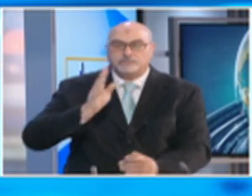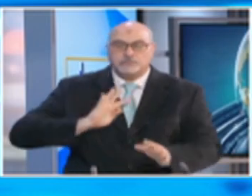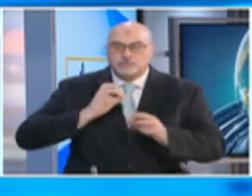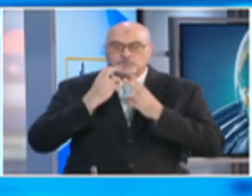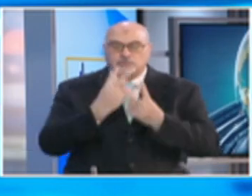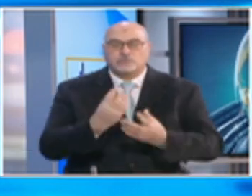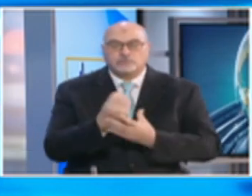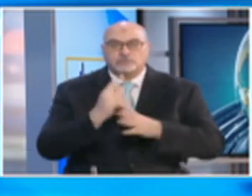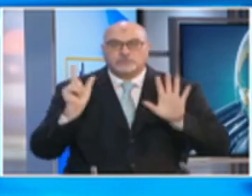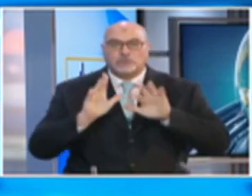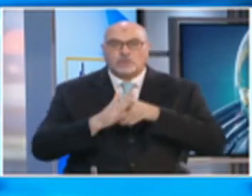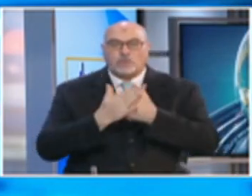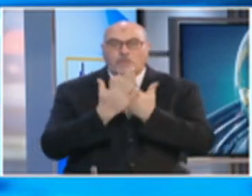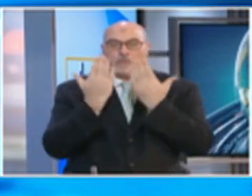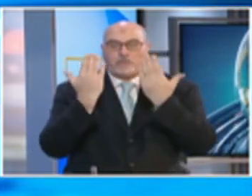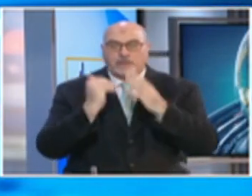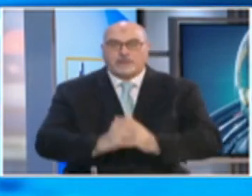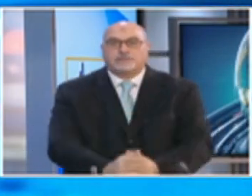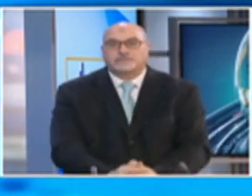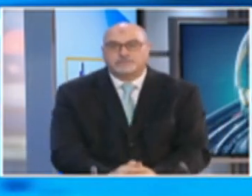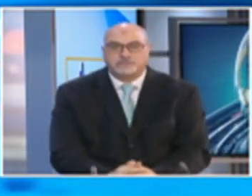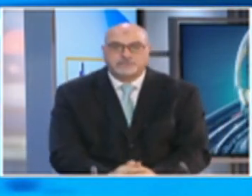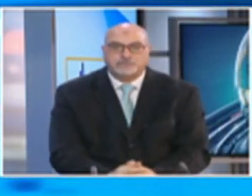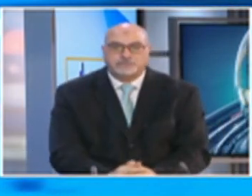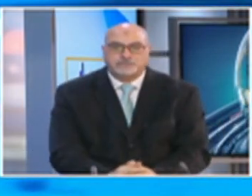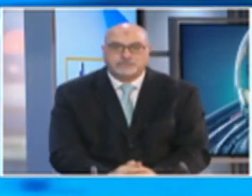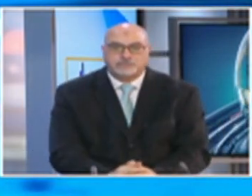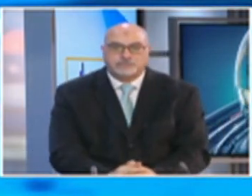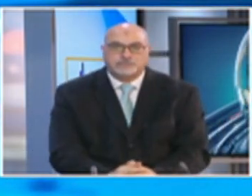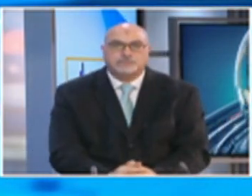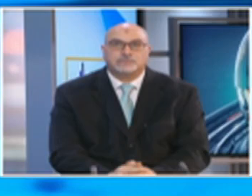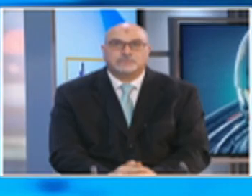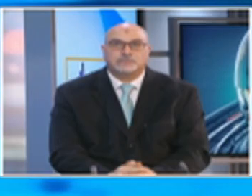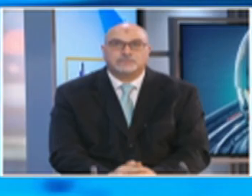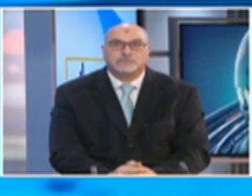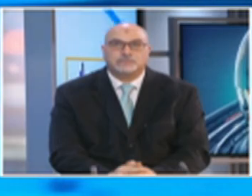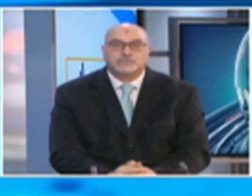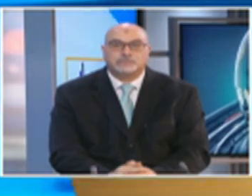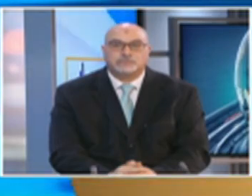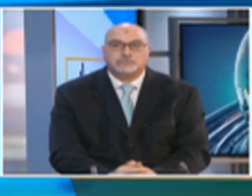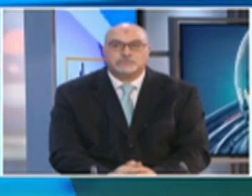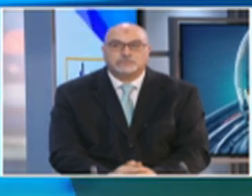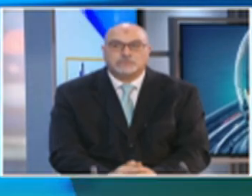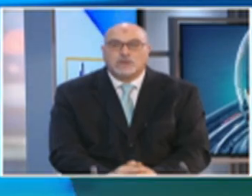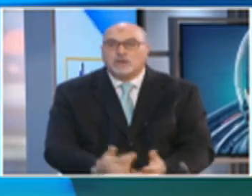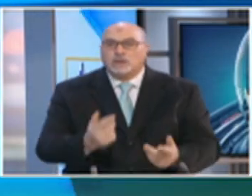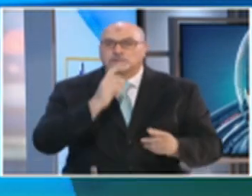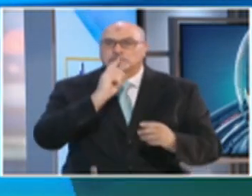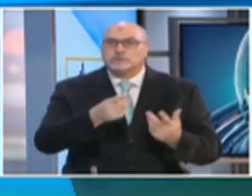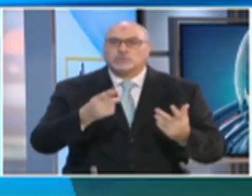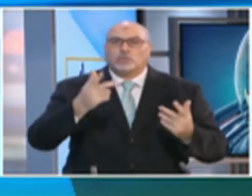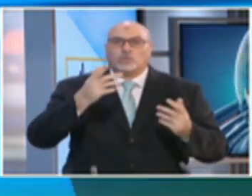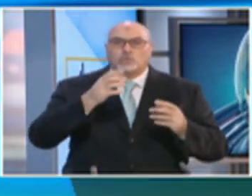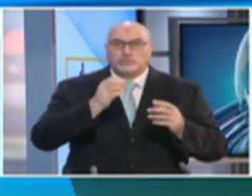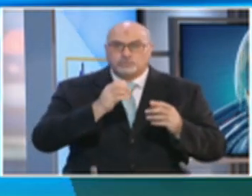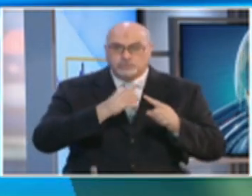صباحكم وأهلا بكم في أولى مواعيدنا الإخبارية المفصلة لنهار اليوم، والبداية بالقرارات